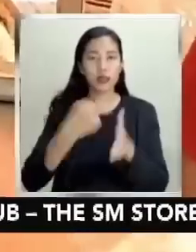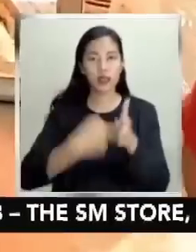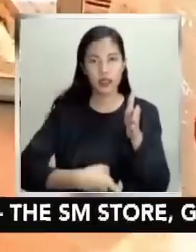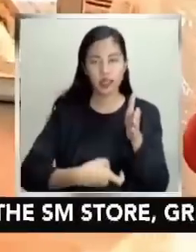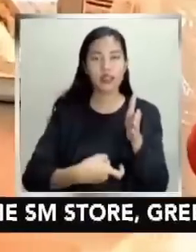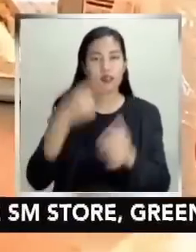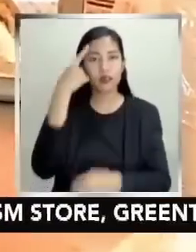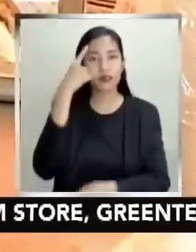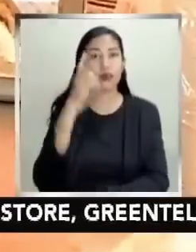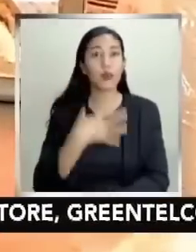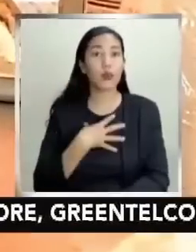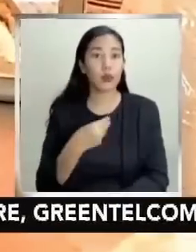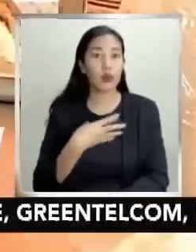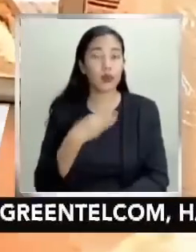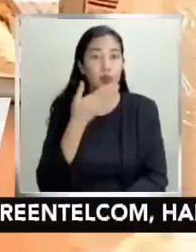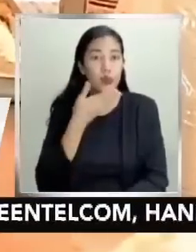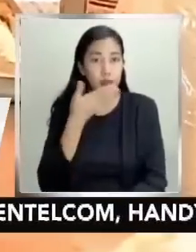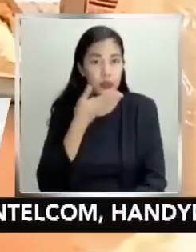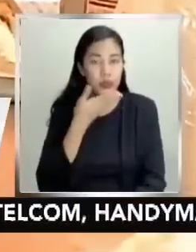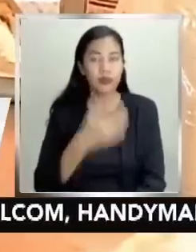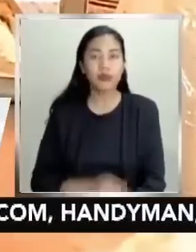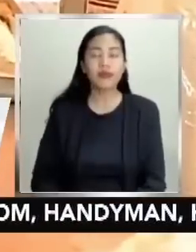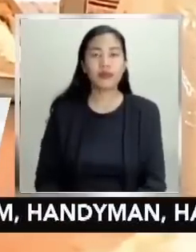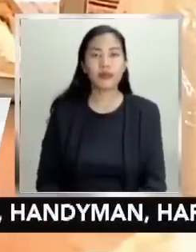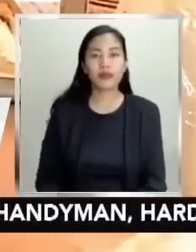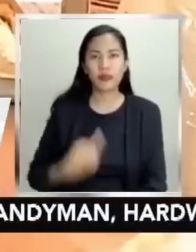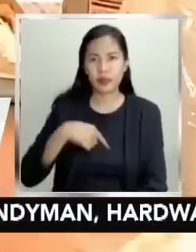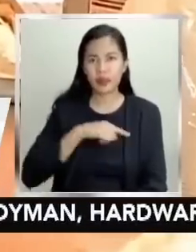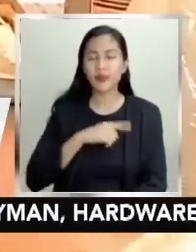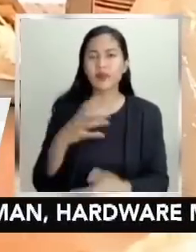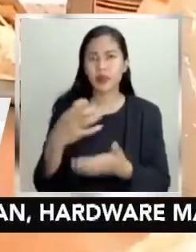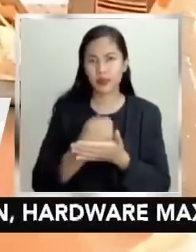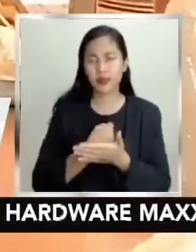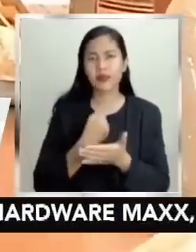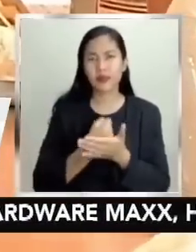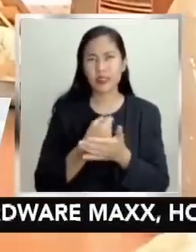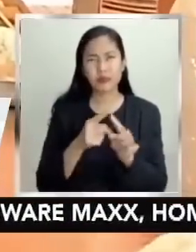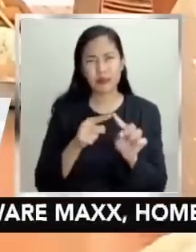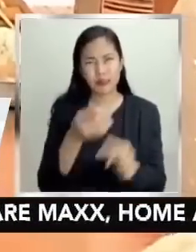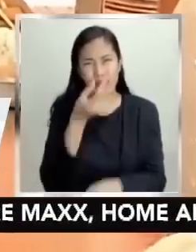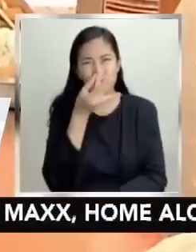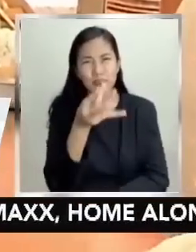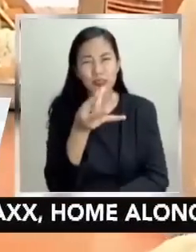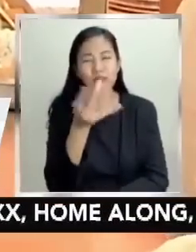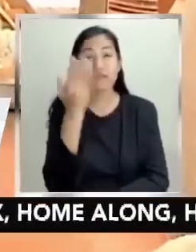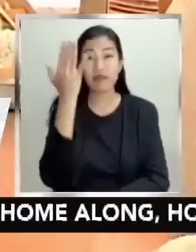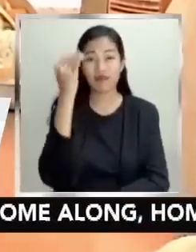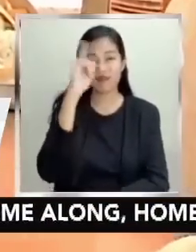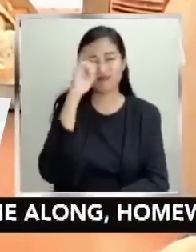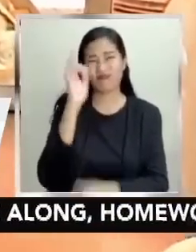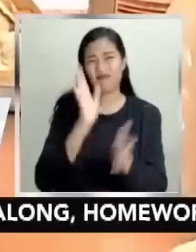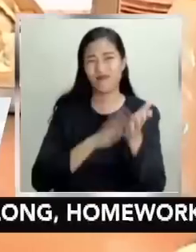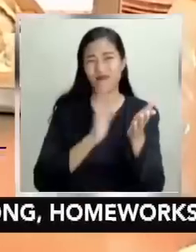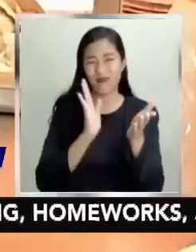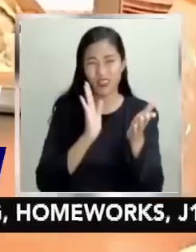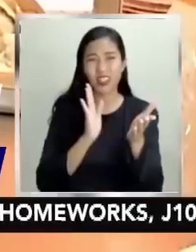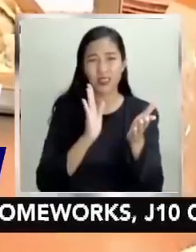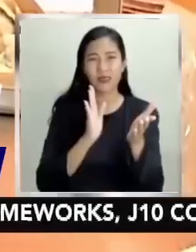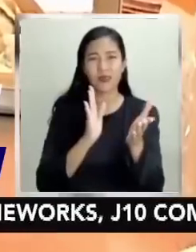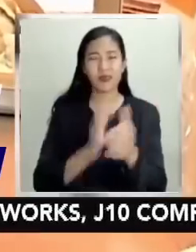Kung tinatanong mong kumikita kami, mayroong kunti na lang dahil sa napakataas pa rin ang mga presyo ng